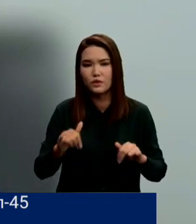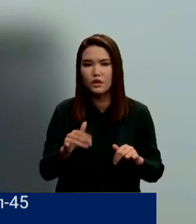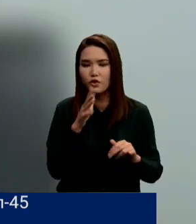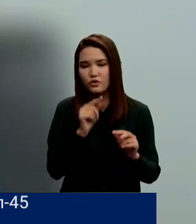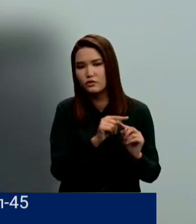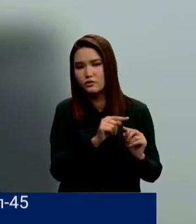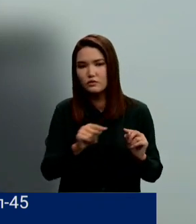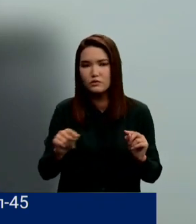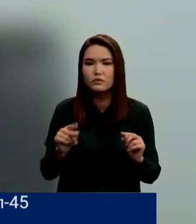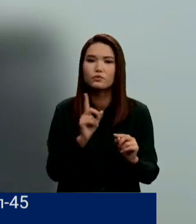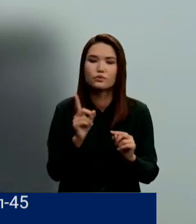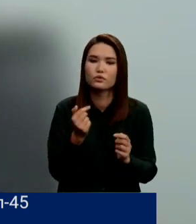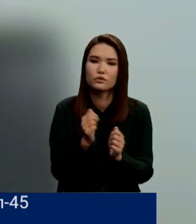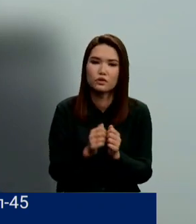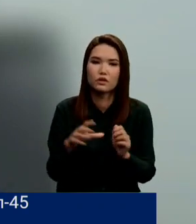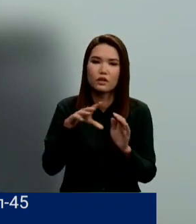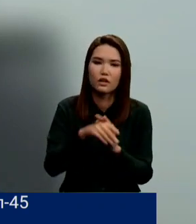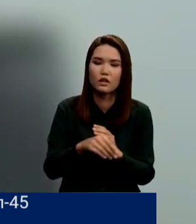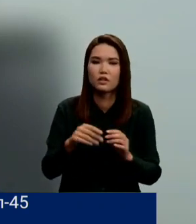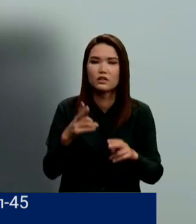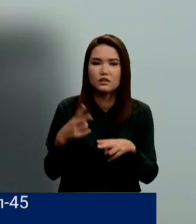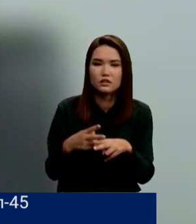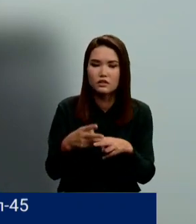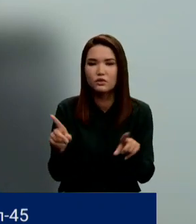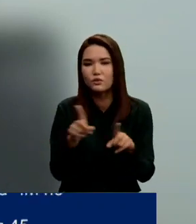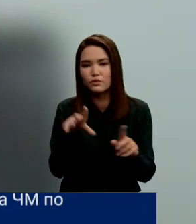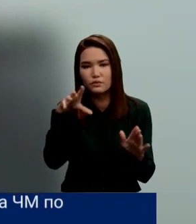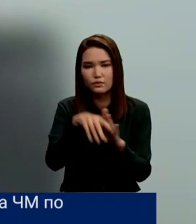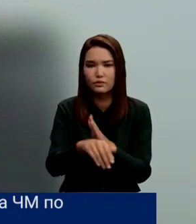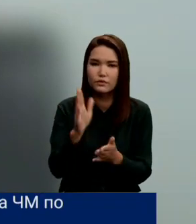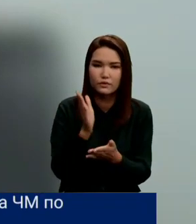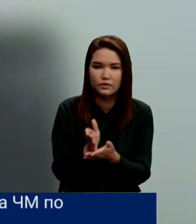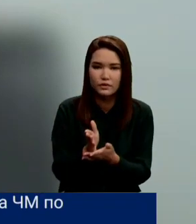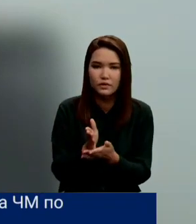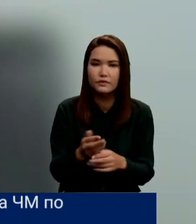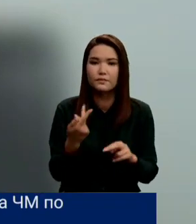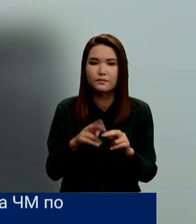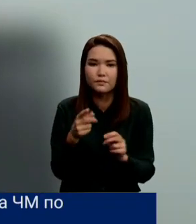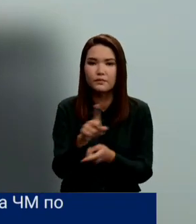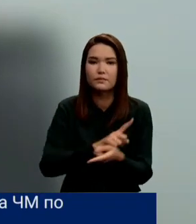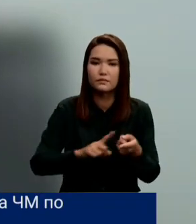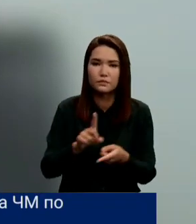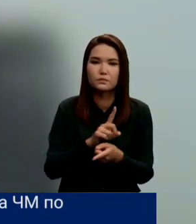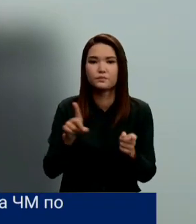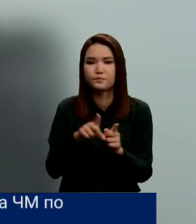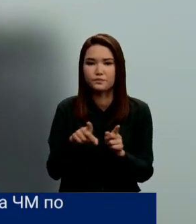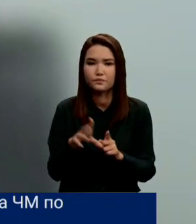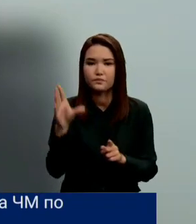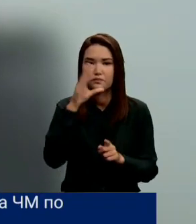сала. Бірақ мұнда жалақы тиісті түрде төленбейтін жайттар жиі кездеседі. Сонымен қатар урбанизация